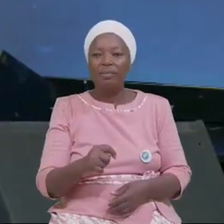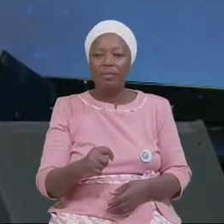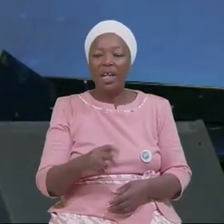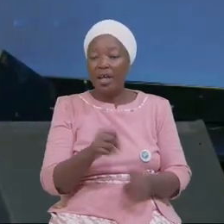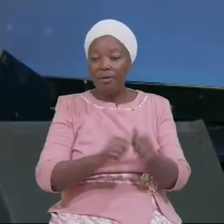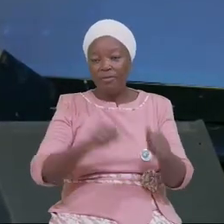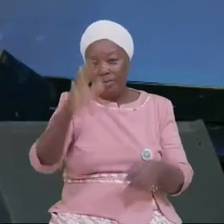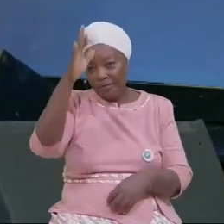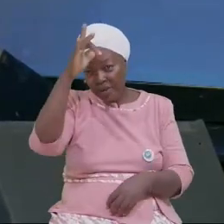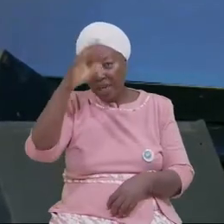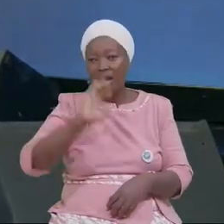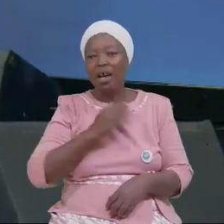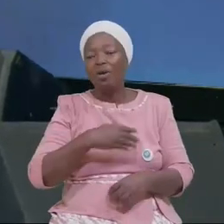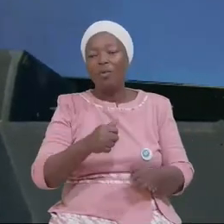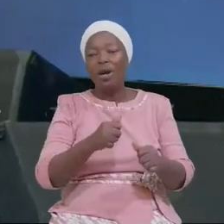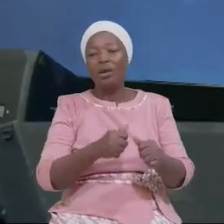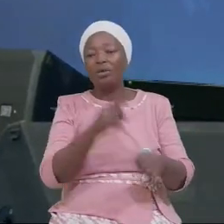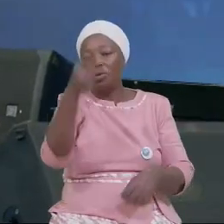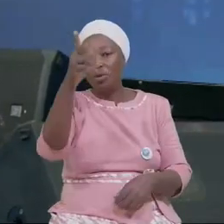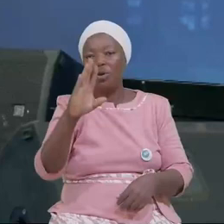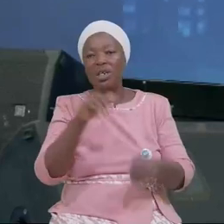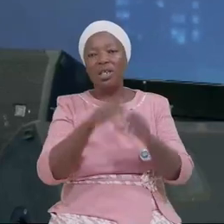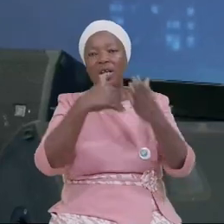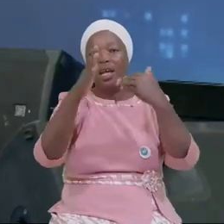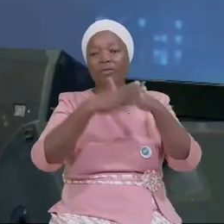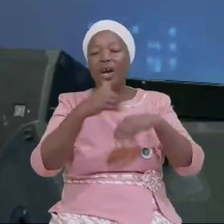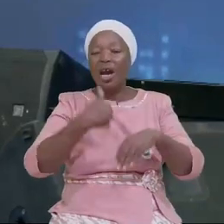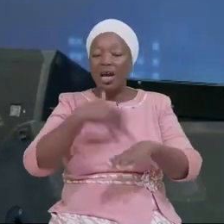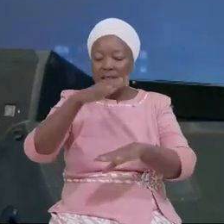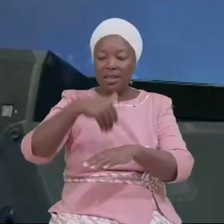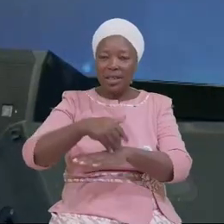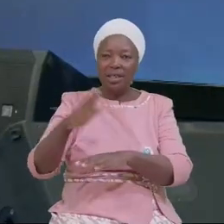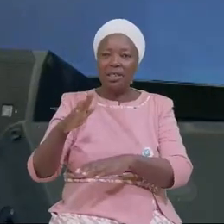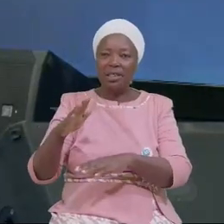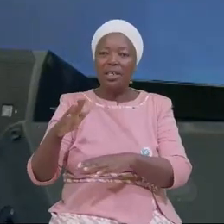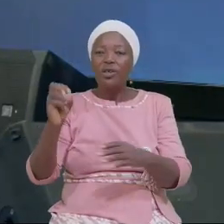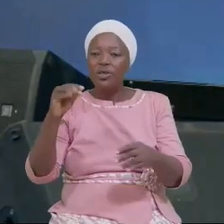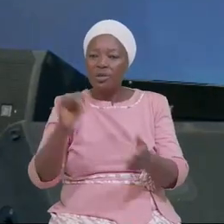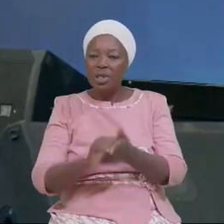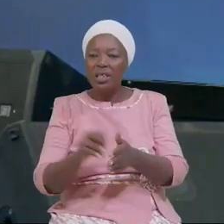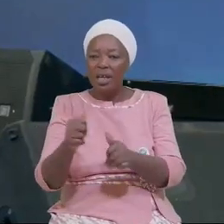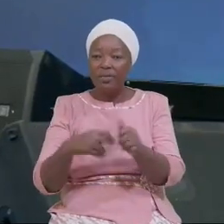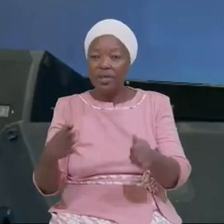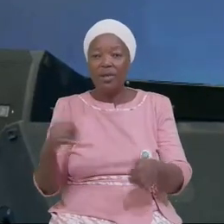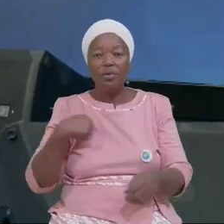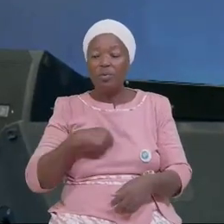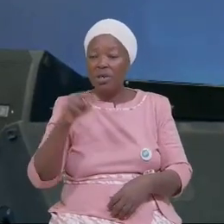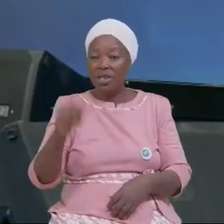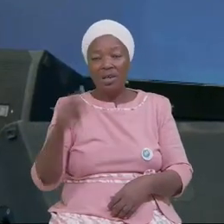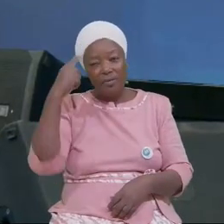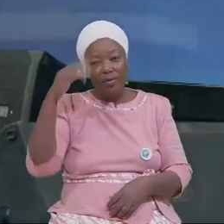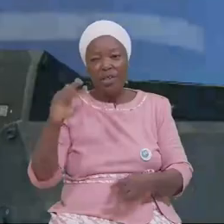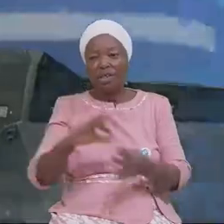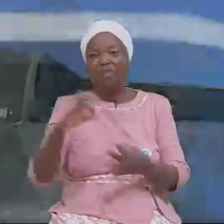Céleste, notre Dieu au ciel, a envoyé afin que tout ce dont nous avons besoin